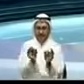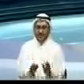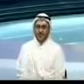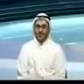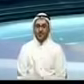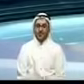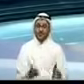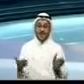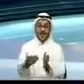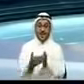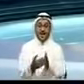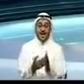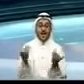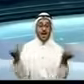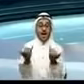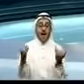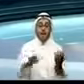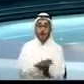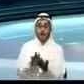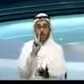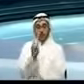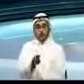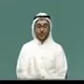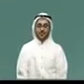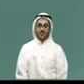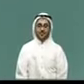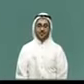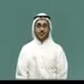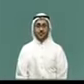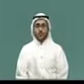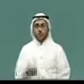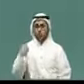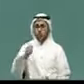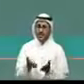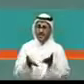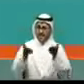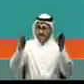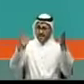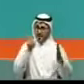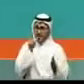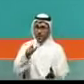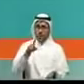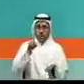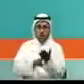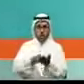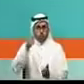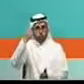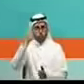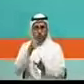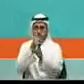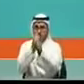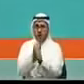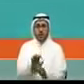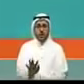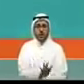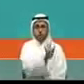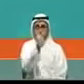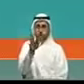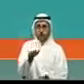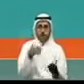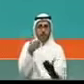ختام النشرة، وهذا تذكير بأبرز العناوين. سمو وزير الداخلية يؤكد حرص المملكة التام على مصلحة مواطنيها